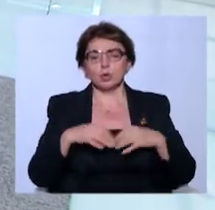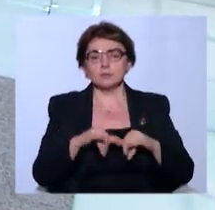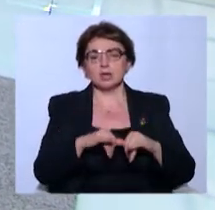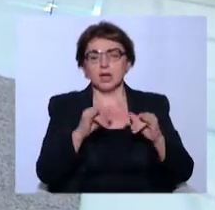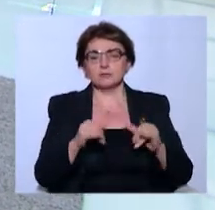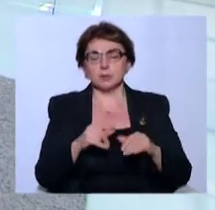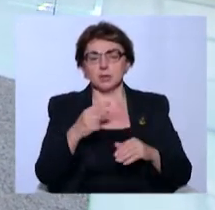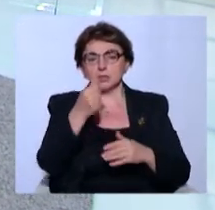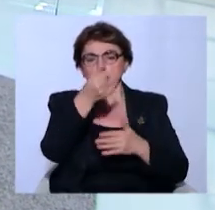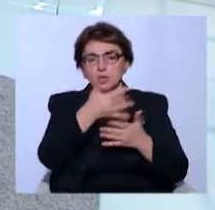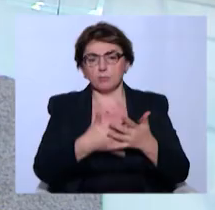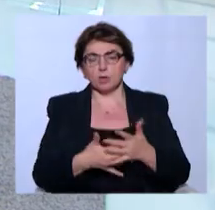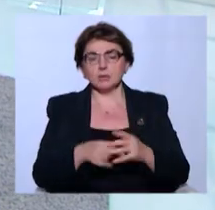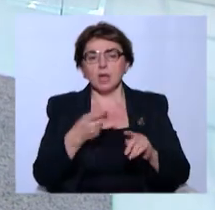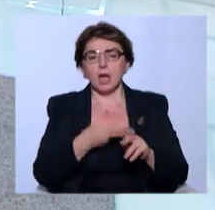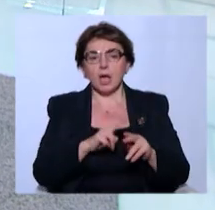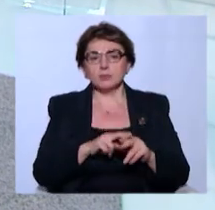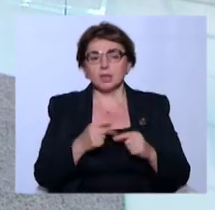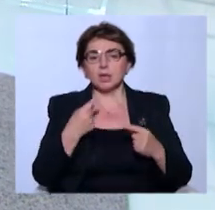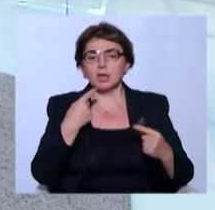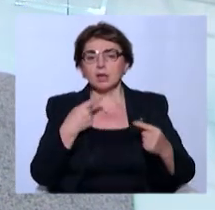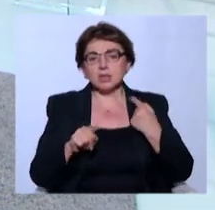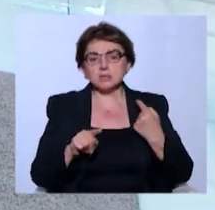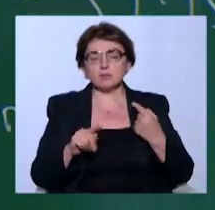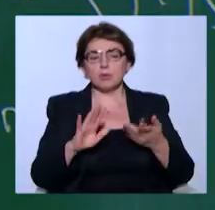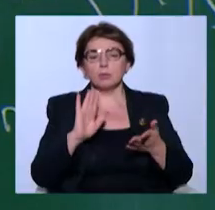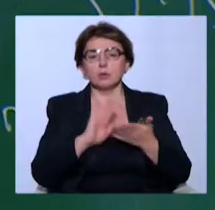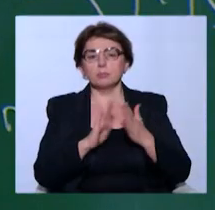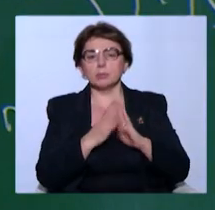ხმელეთზე არსებობისათვის. მაგალითად